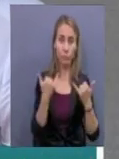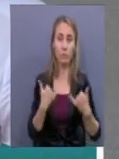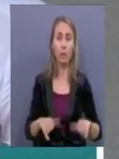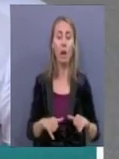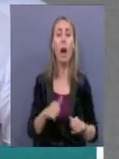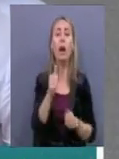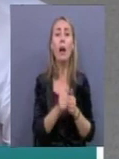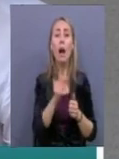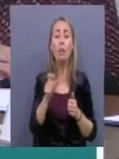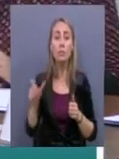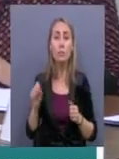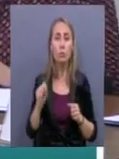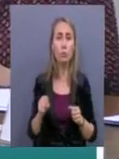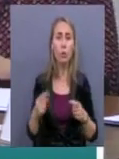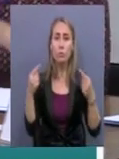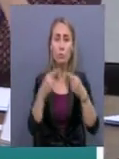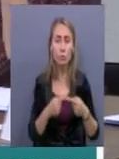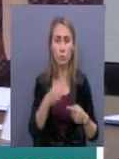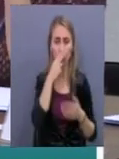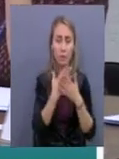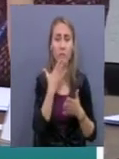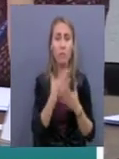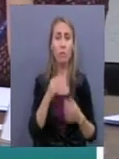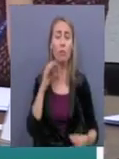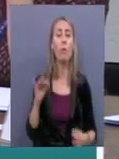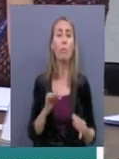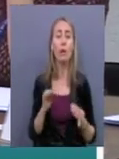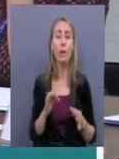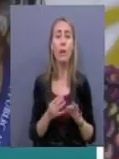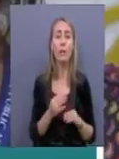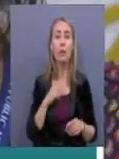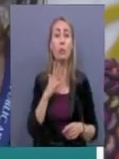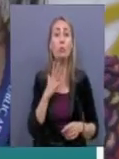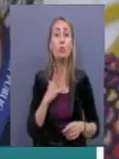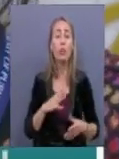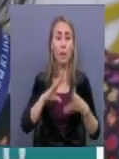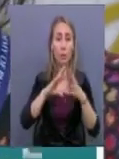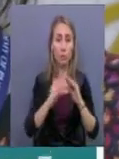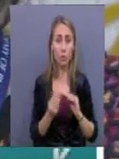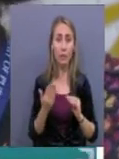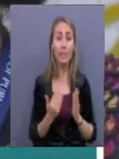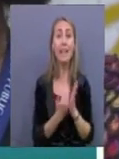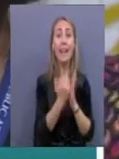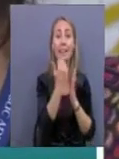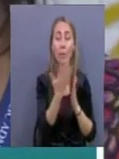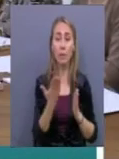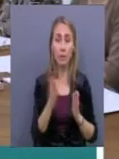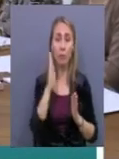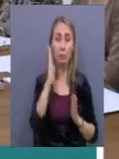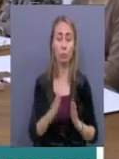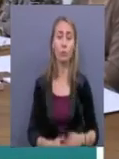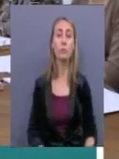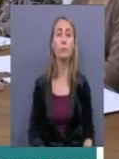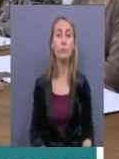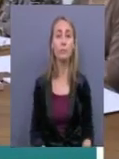жобасында нақты, бұрын тәжірибеде болмаған ойды ұсынуы тиіс. Қазылар алқасы өз кезегінде мемлекеттік қызметшінің бойынан адалдық,